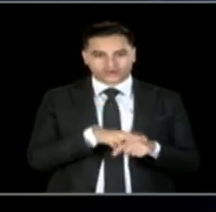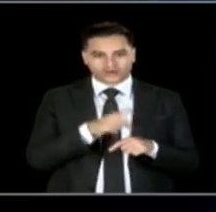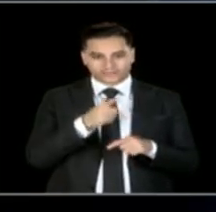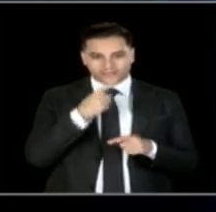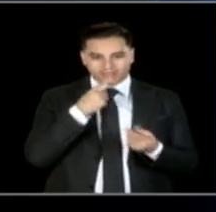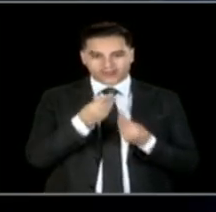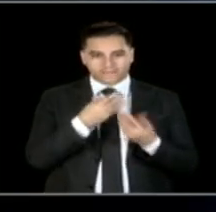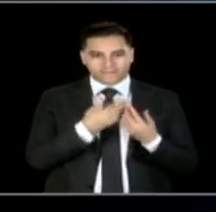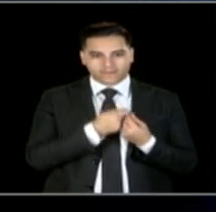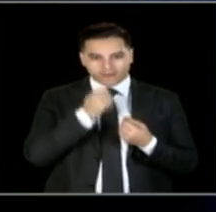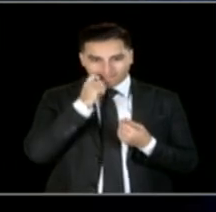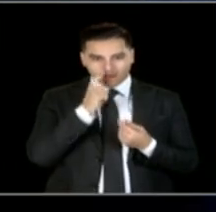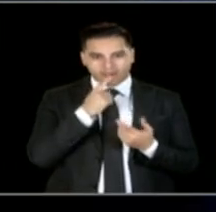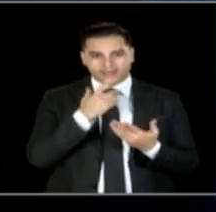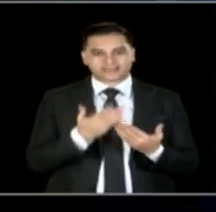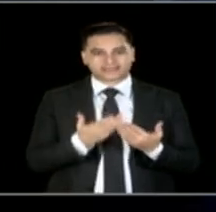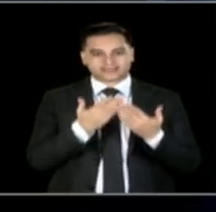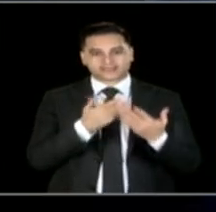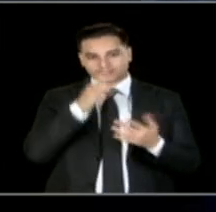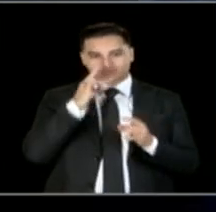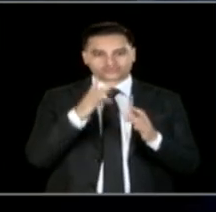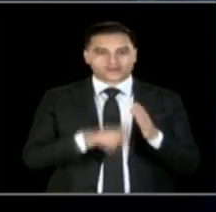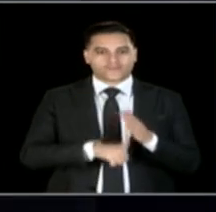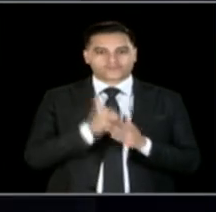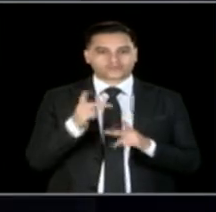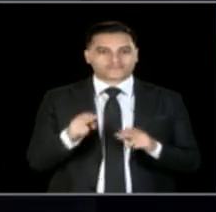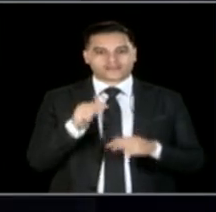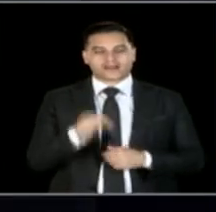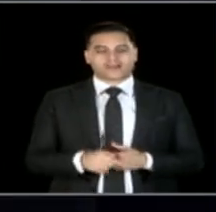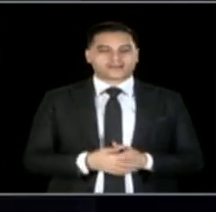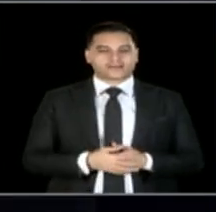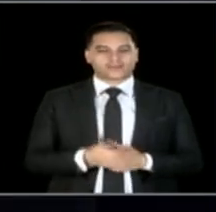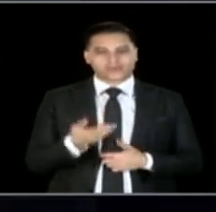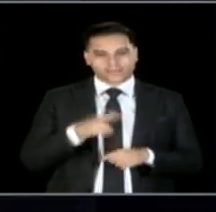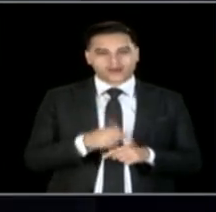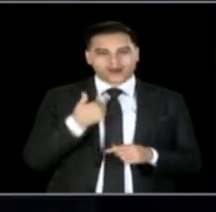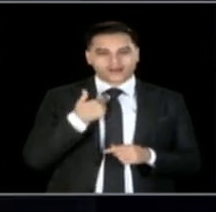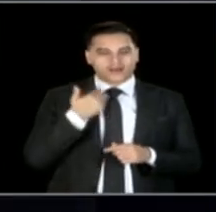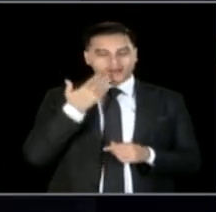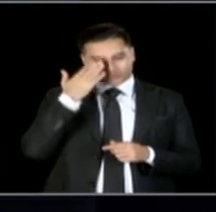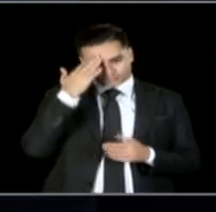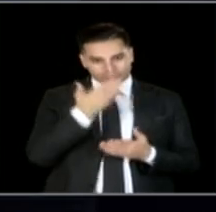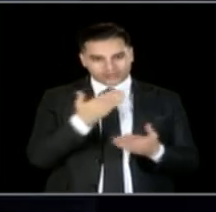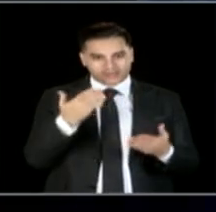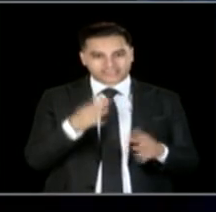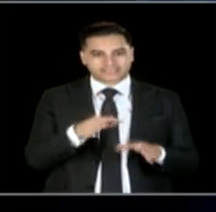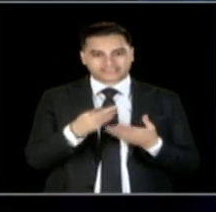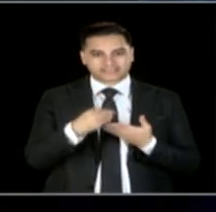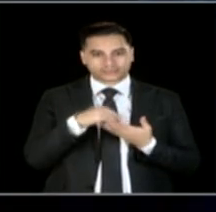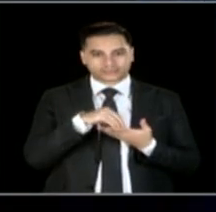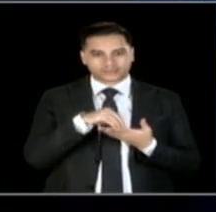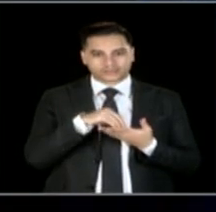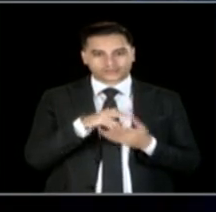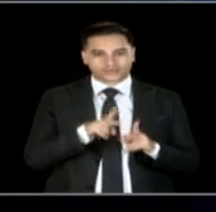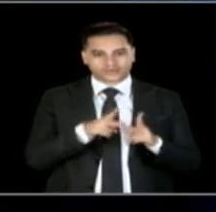الصبح من قدام الحرم ودعا لهم إن شاء الله يفوزوا بالحلقة بأمر الله. وأنا بشكرهم جداً، حاجة جديدة في حياتي